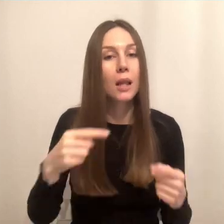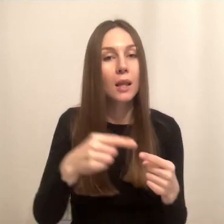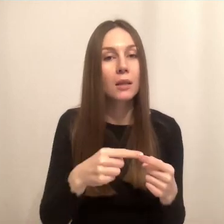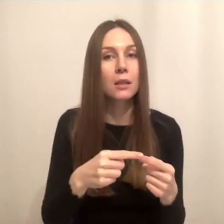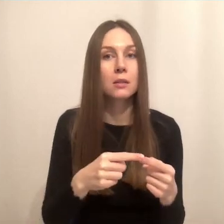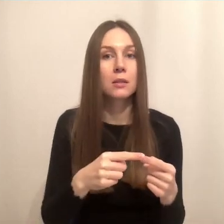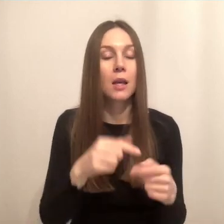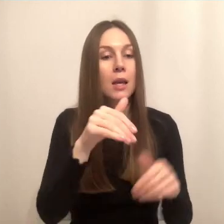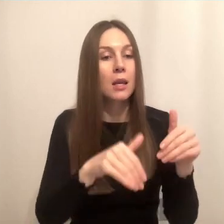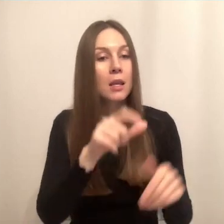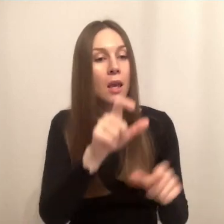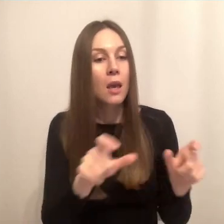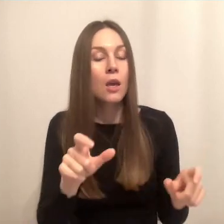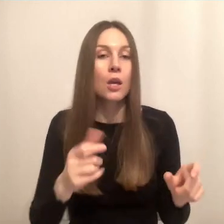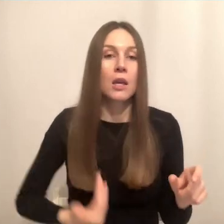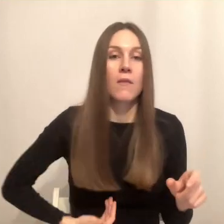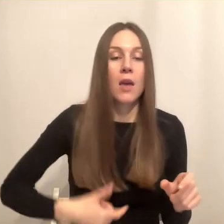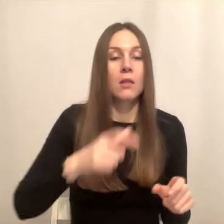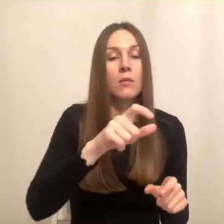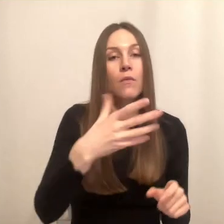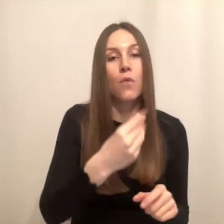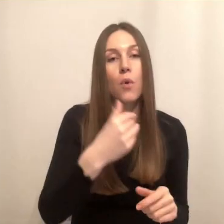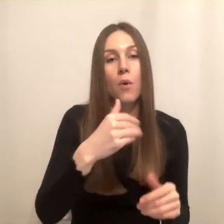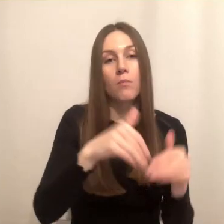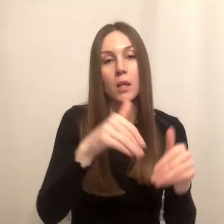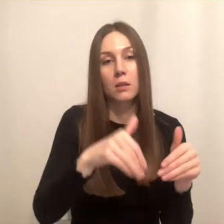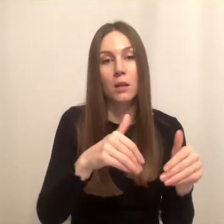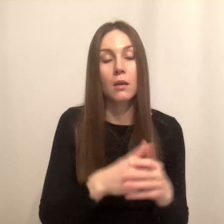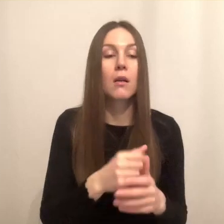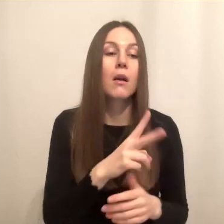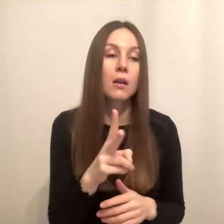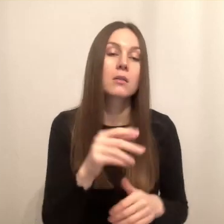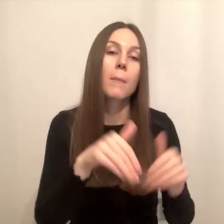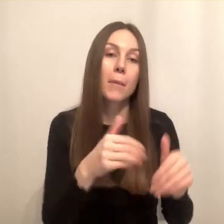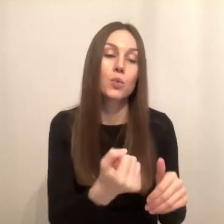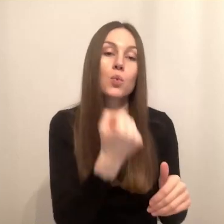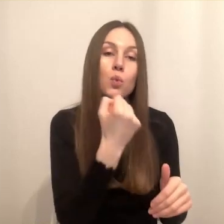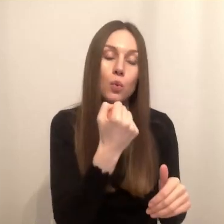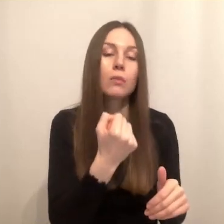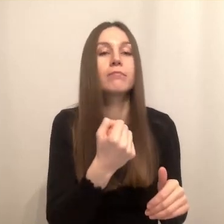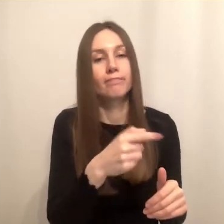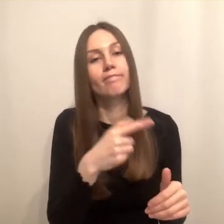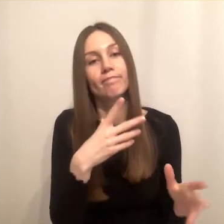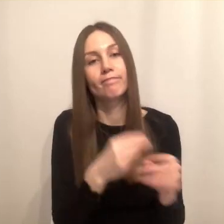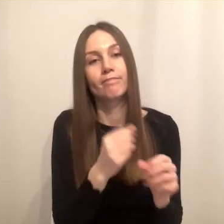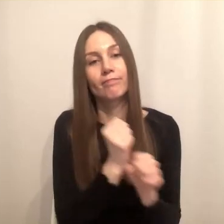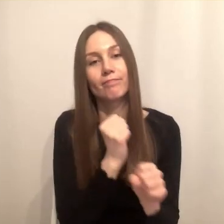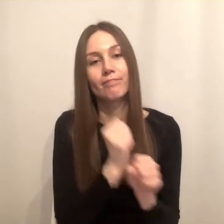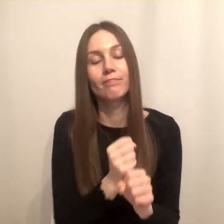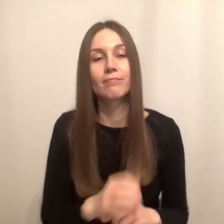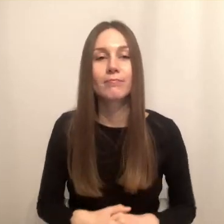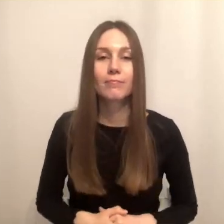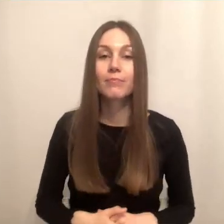rinkėjų ir gyventojų balsai. Kas daugiausia turės balsų, su tais mes norėsim labiausiai dirbti.